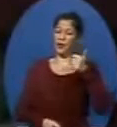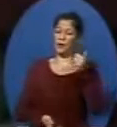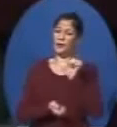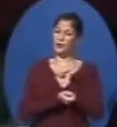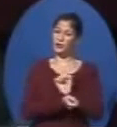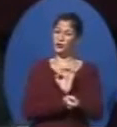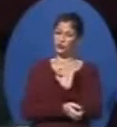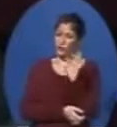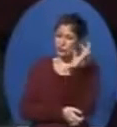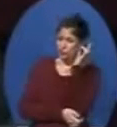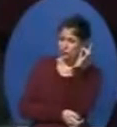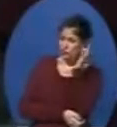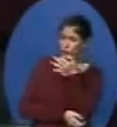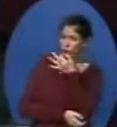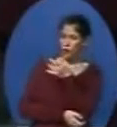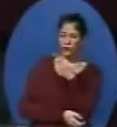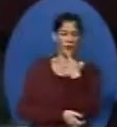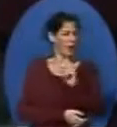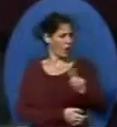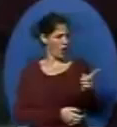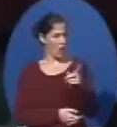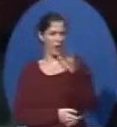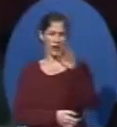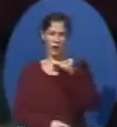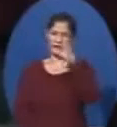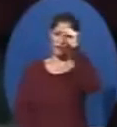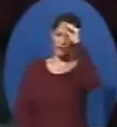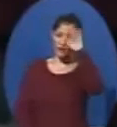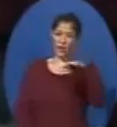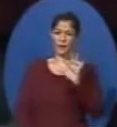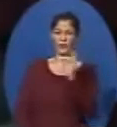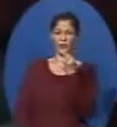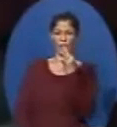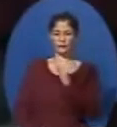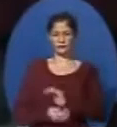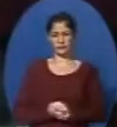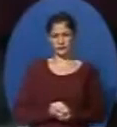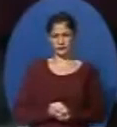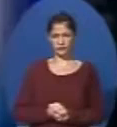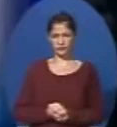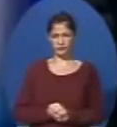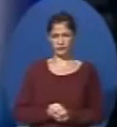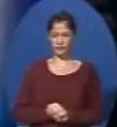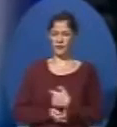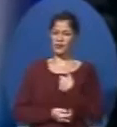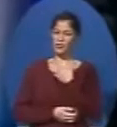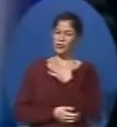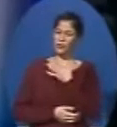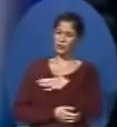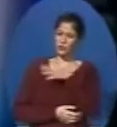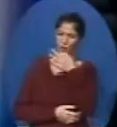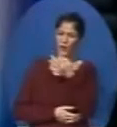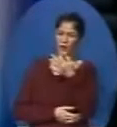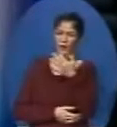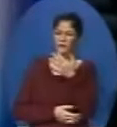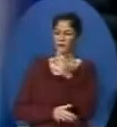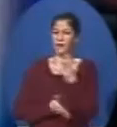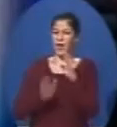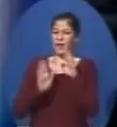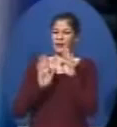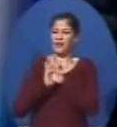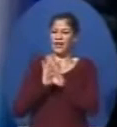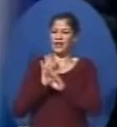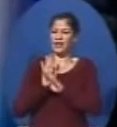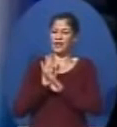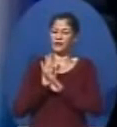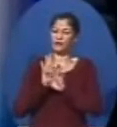וואלה. בכלל לא. על איזה ונוער, פיקדת? ונוער. אוקיי, אוקיי. גברים ונוער. תגידי, באיזה תנאים יחזיקו את אולמרט? למשל, המאבטחים שלו